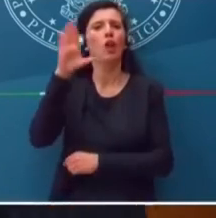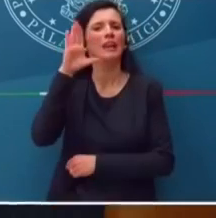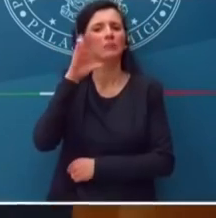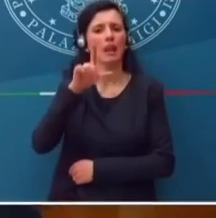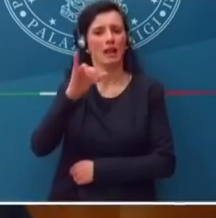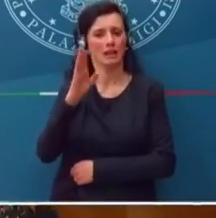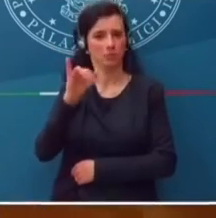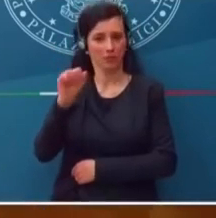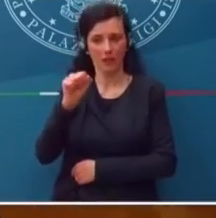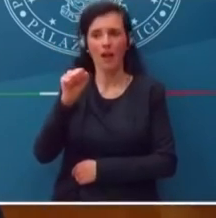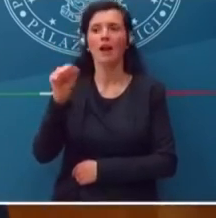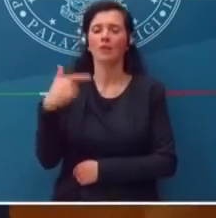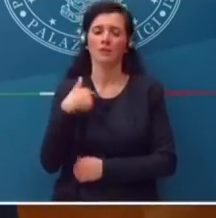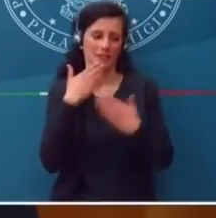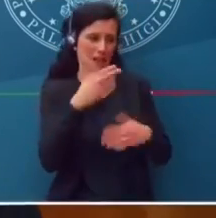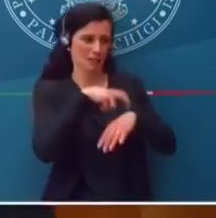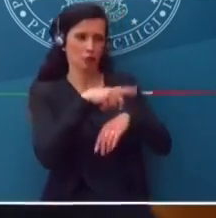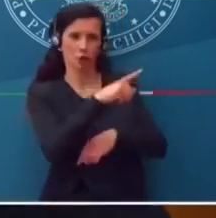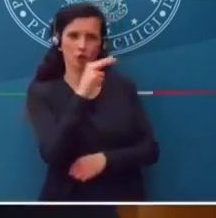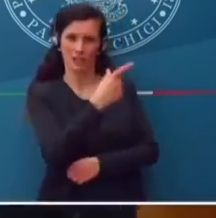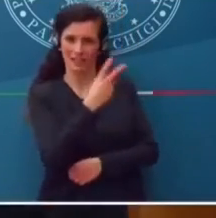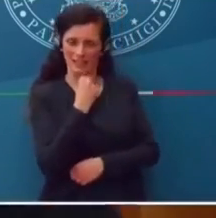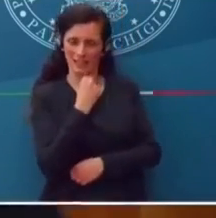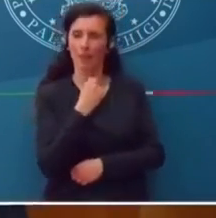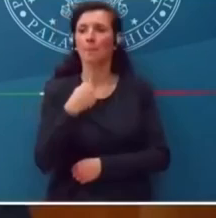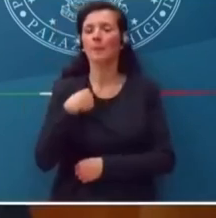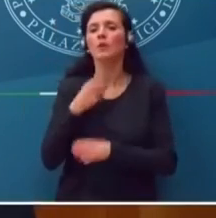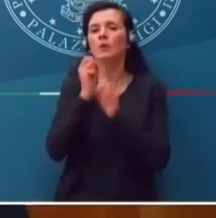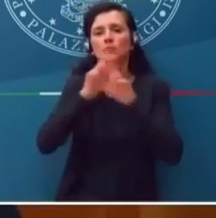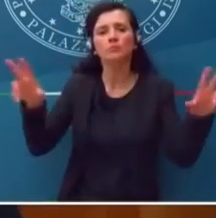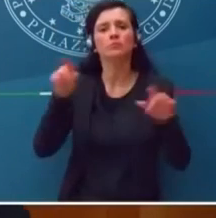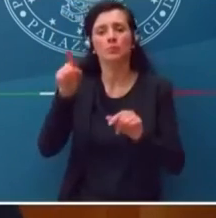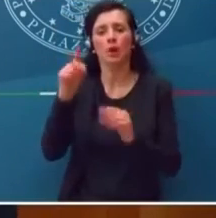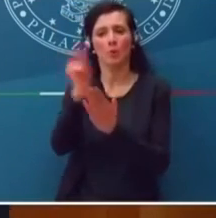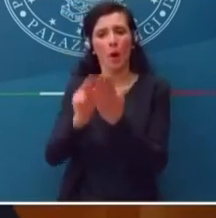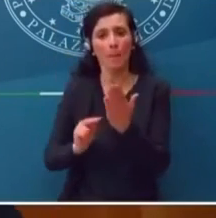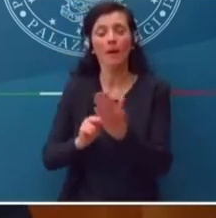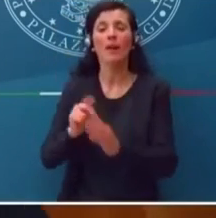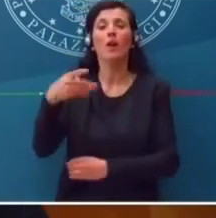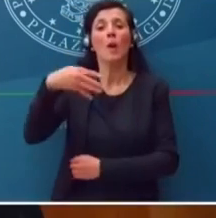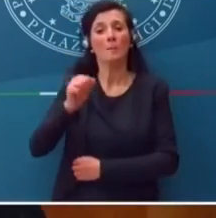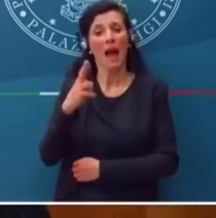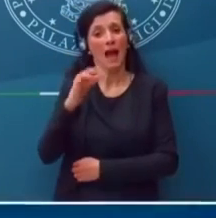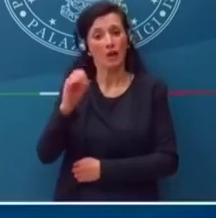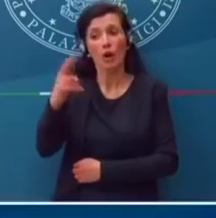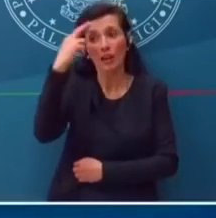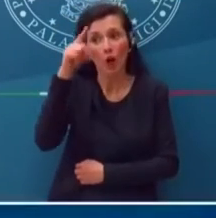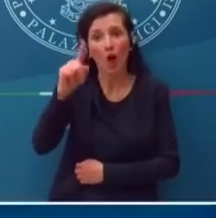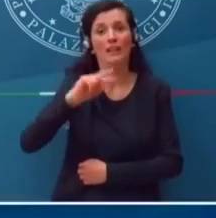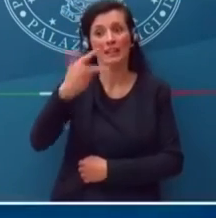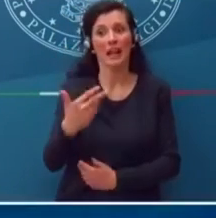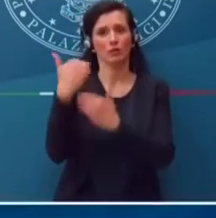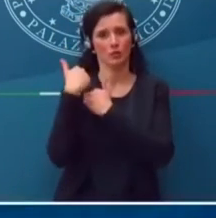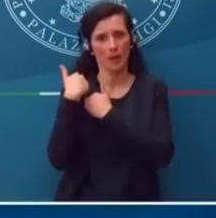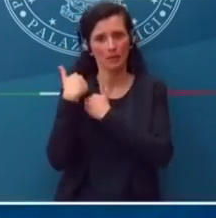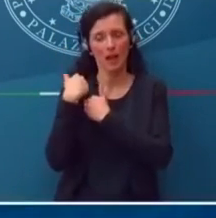ringrazio, abbiamo pubblicato sui giornali un appello proprio a lei, a Lettere Cubitali. Mario, ricordati il terzo mandato. Mario,